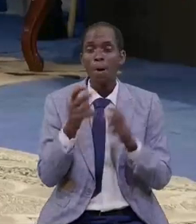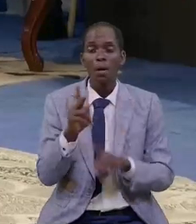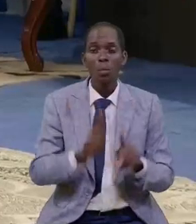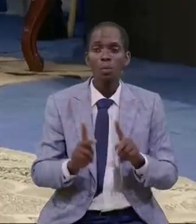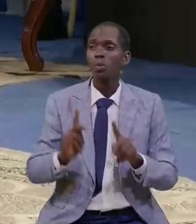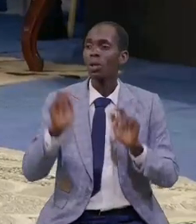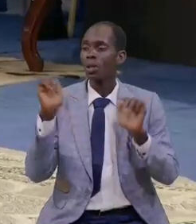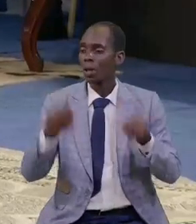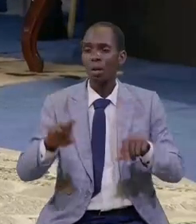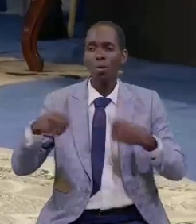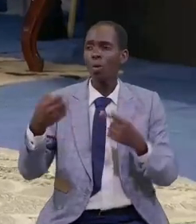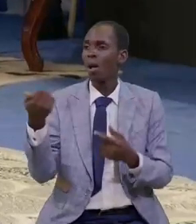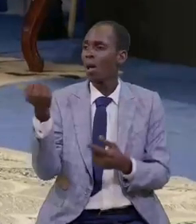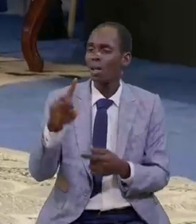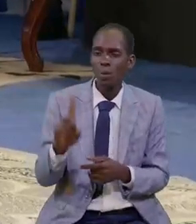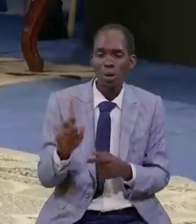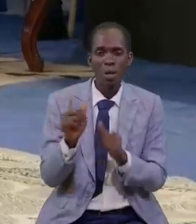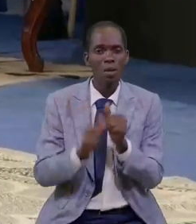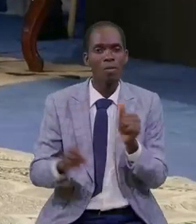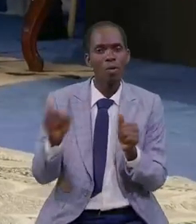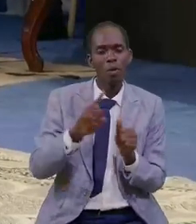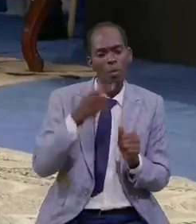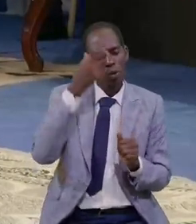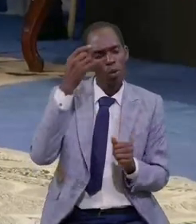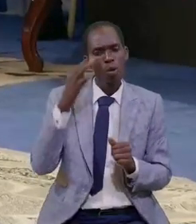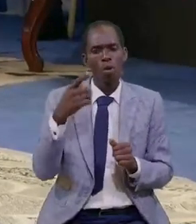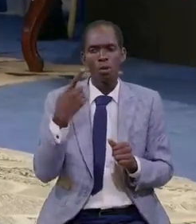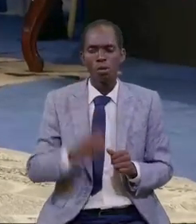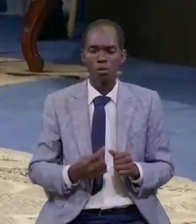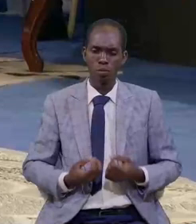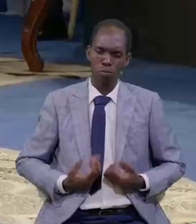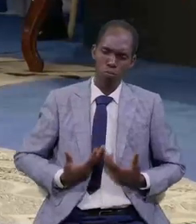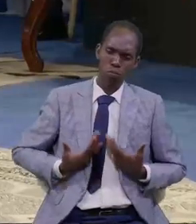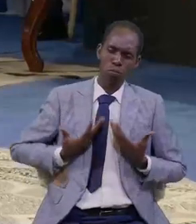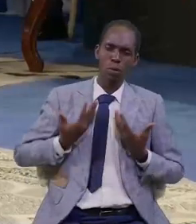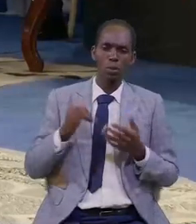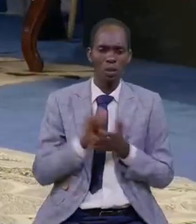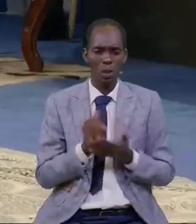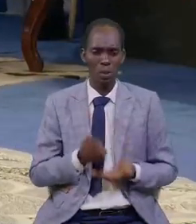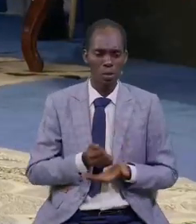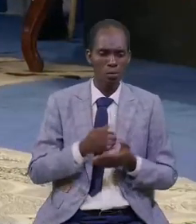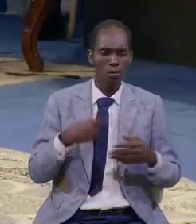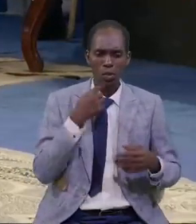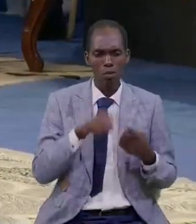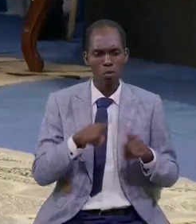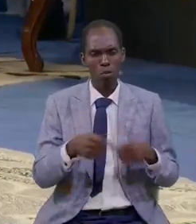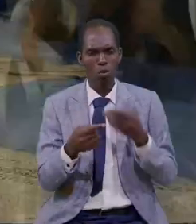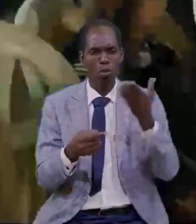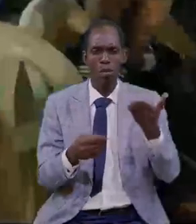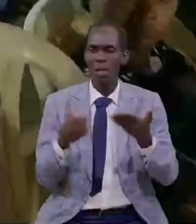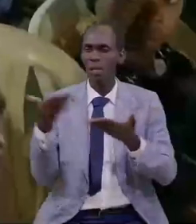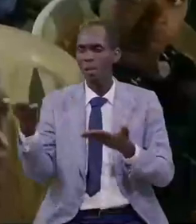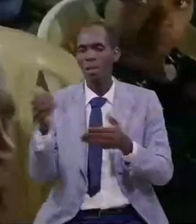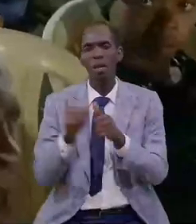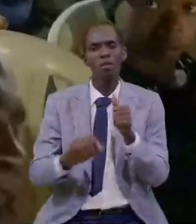ils vont n'importe où c'est la soif qui les pousseent qui nous pousse à aller par-ci par là alors partout